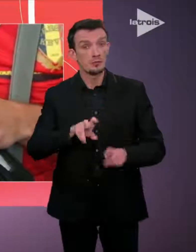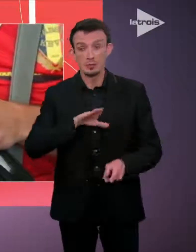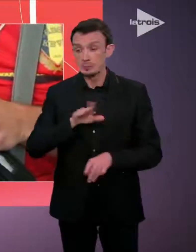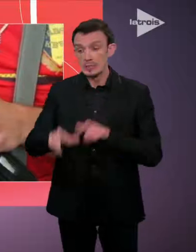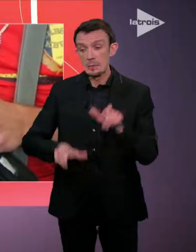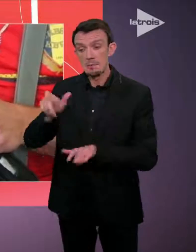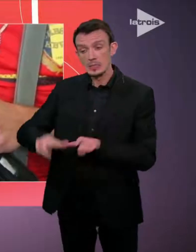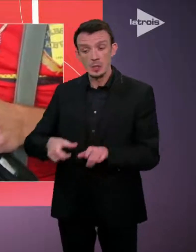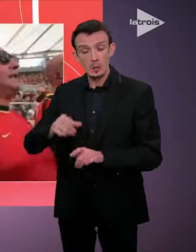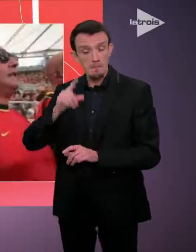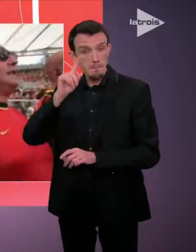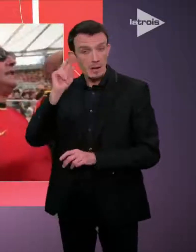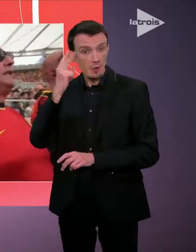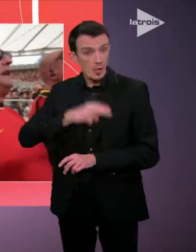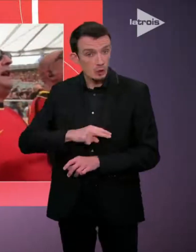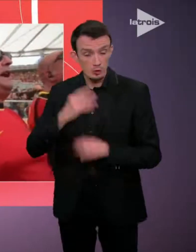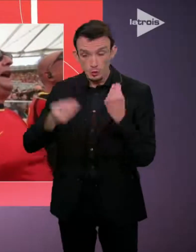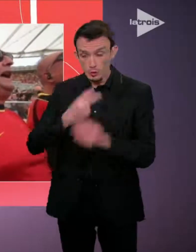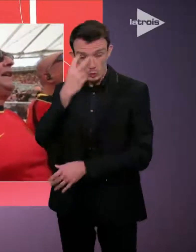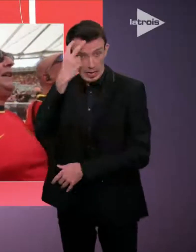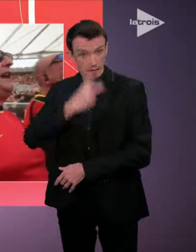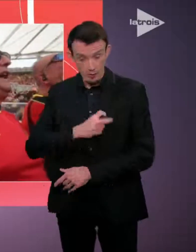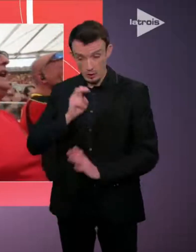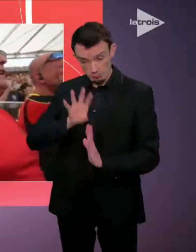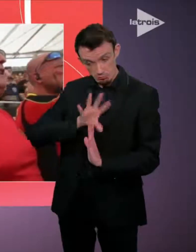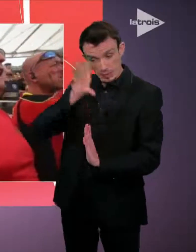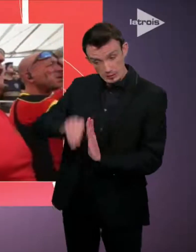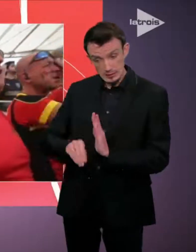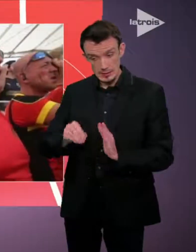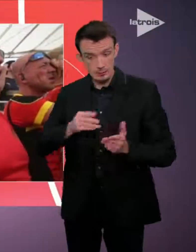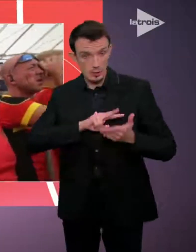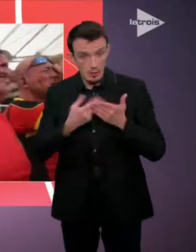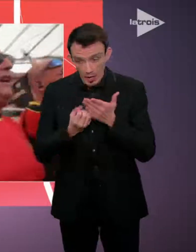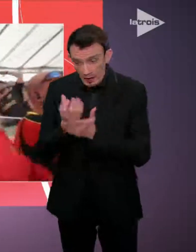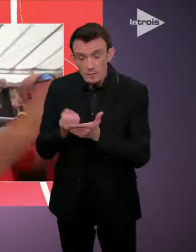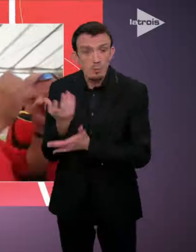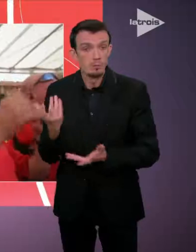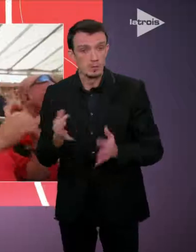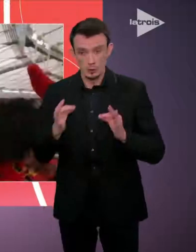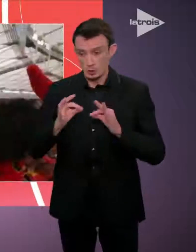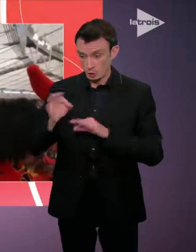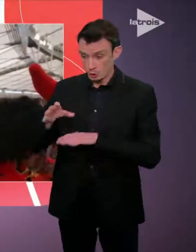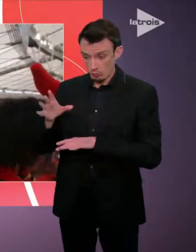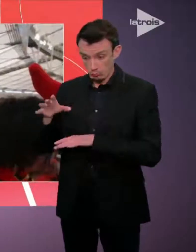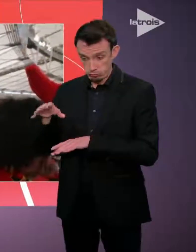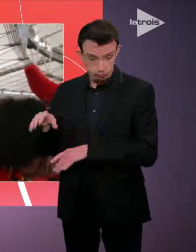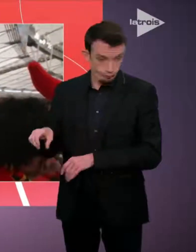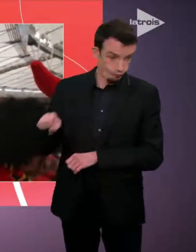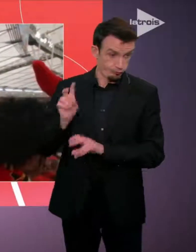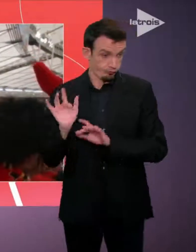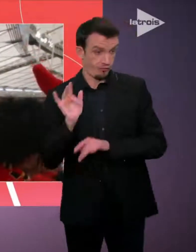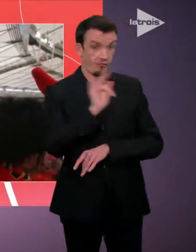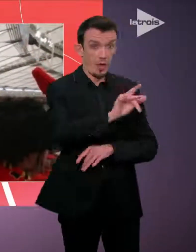malvoyantes ou aveugles. Et les emmène même dans des tournois internationaux. Il les a emmenés notamment à la Coupe du Monde au Brésil ou en Russie. Et je peux vous dire,